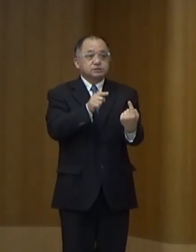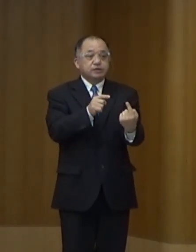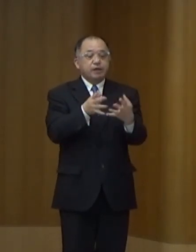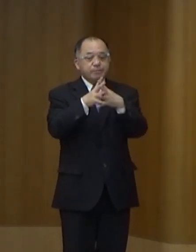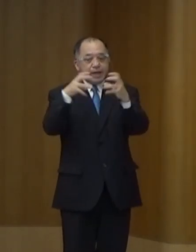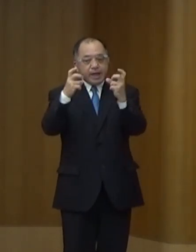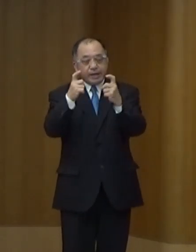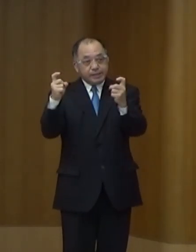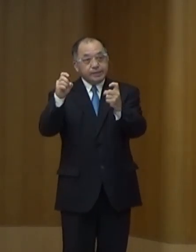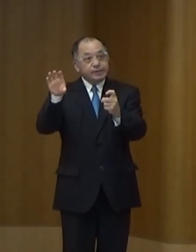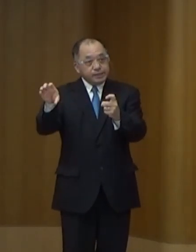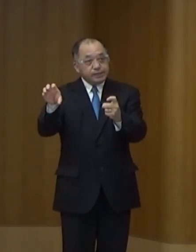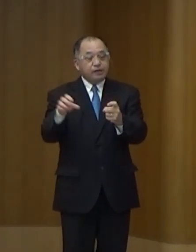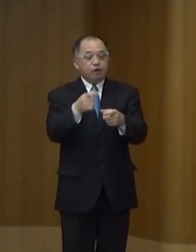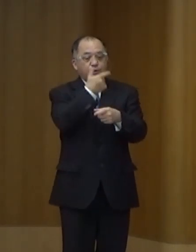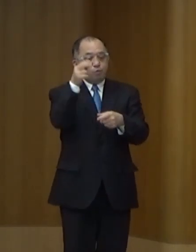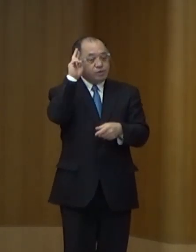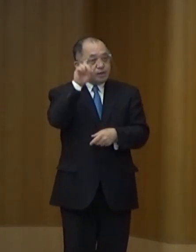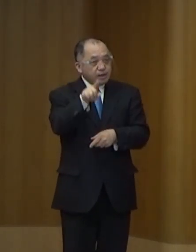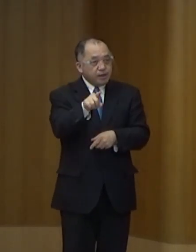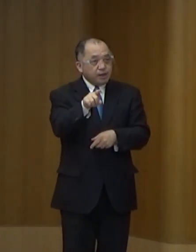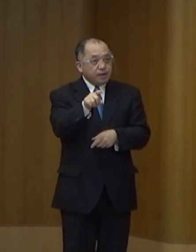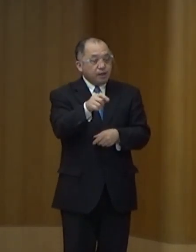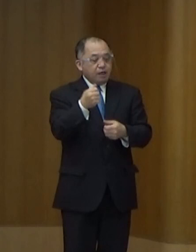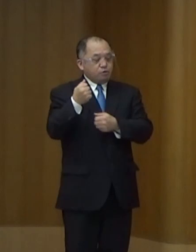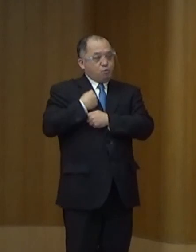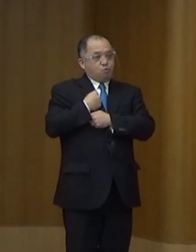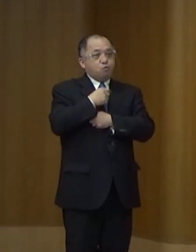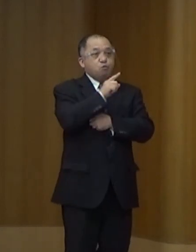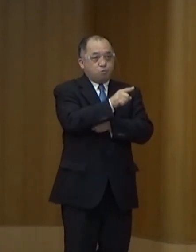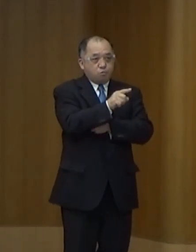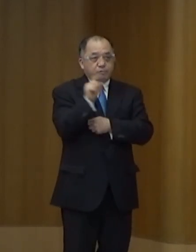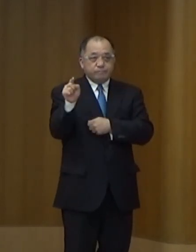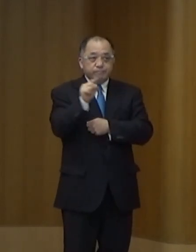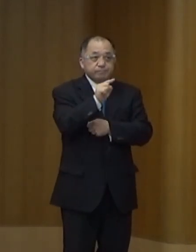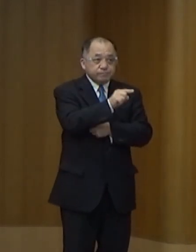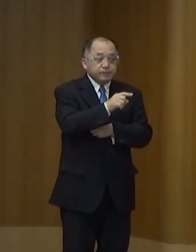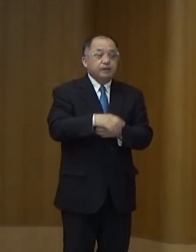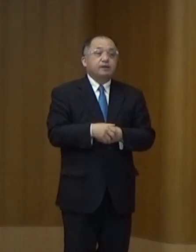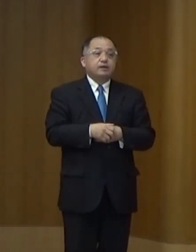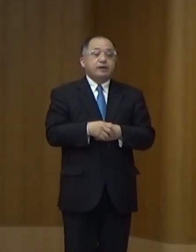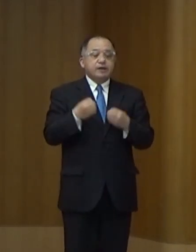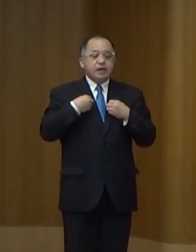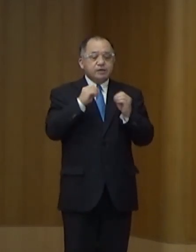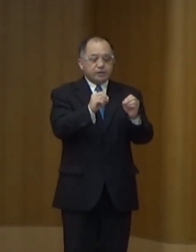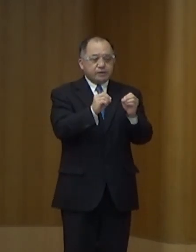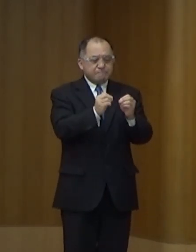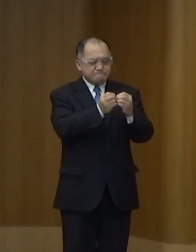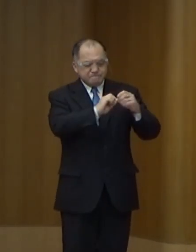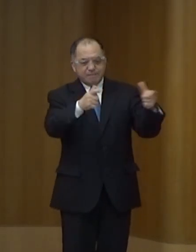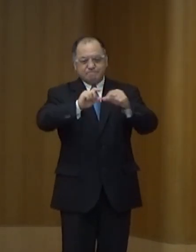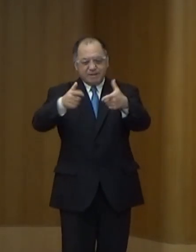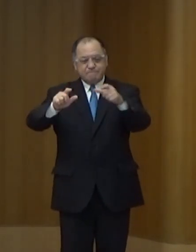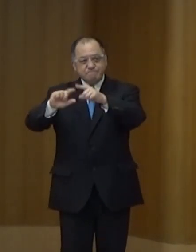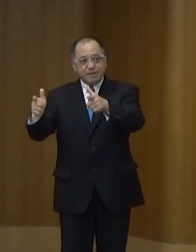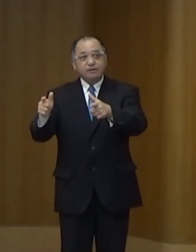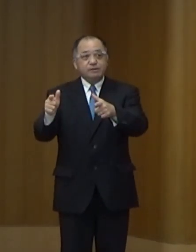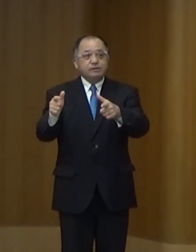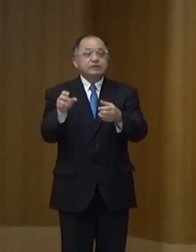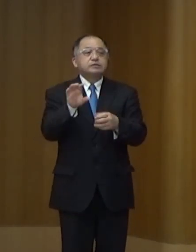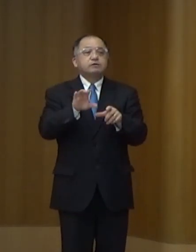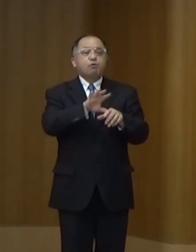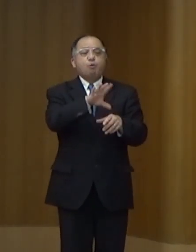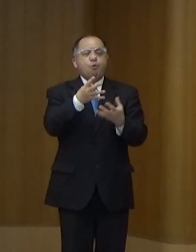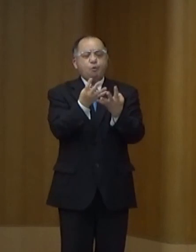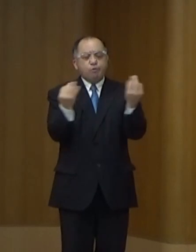城県、大阪府、兵庫県など感染の急速な拡大が見られる地域が多くなっている